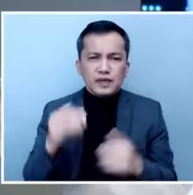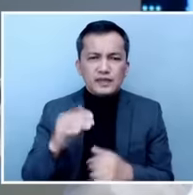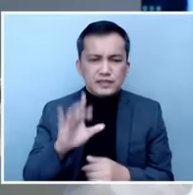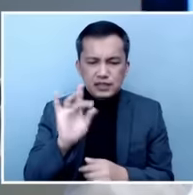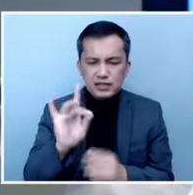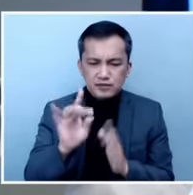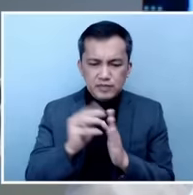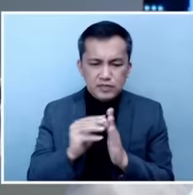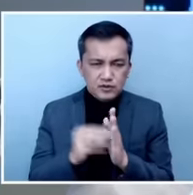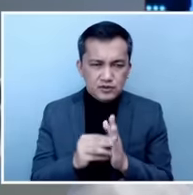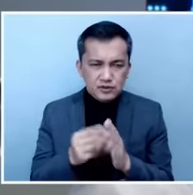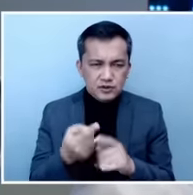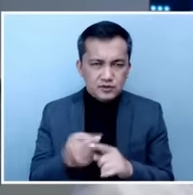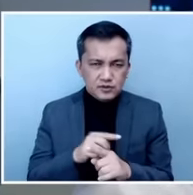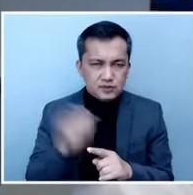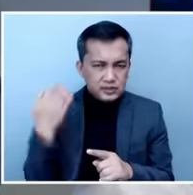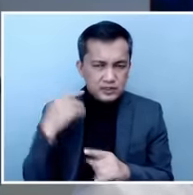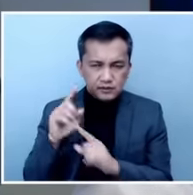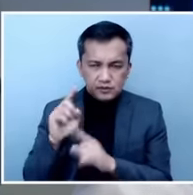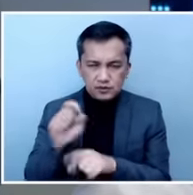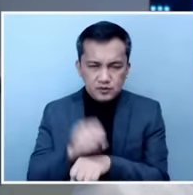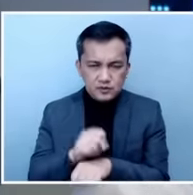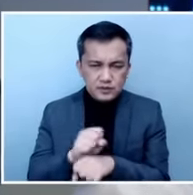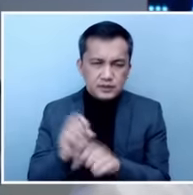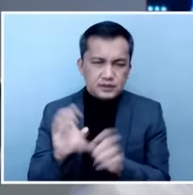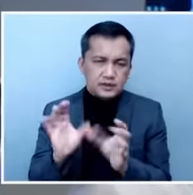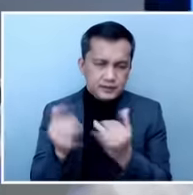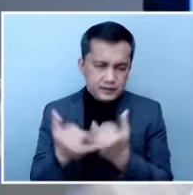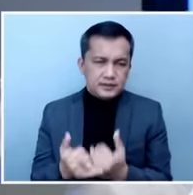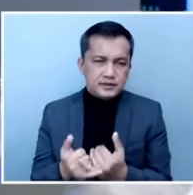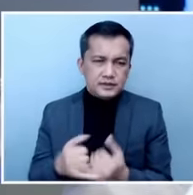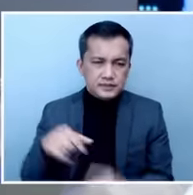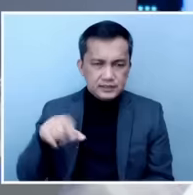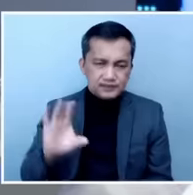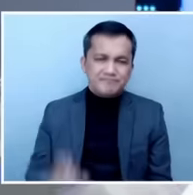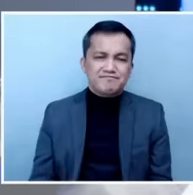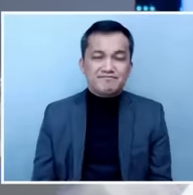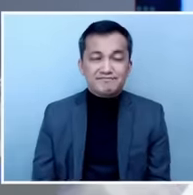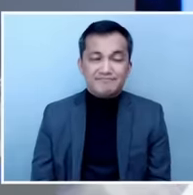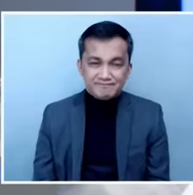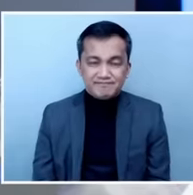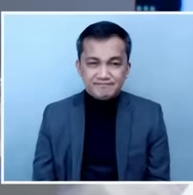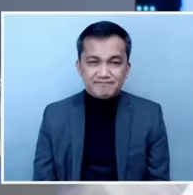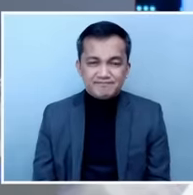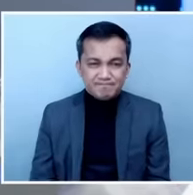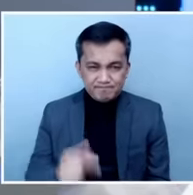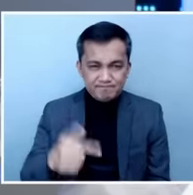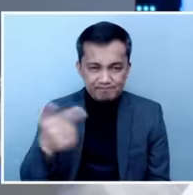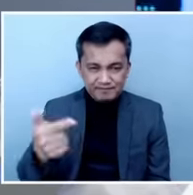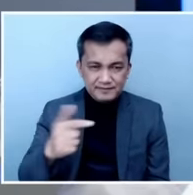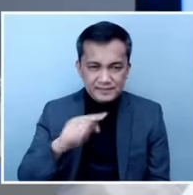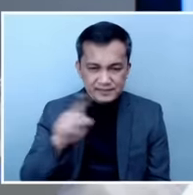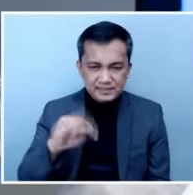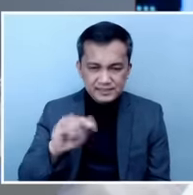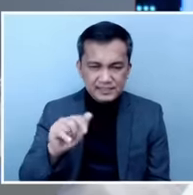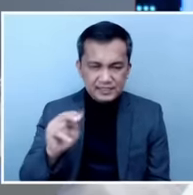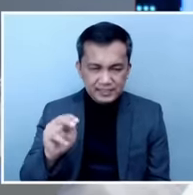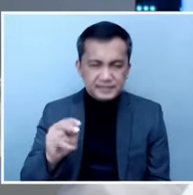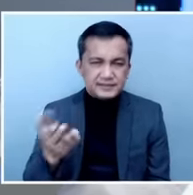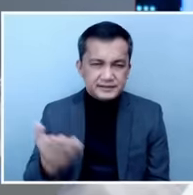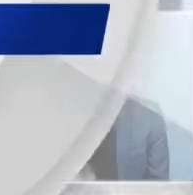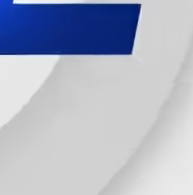piso mula sa dating pinapasokang kumpanya sa Quezon City. Nagpapatrol, Zian